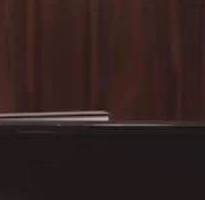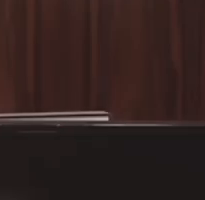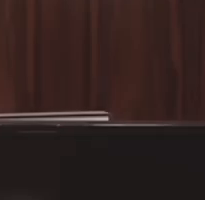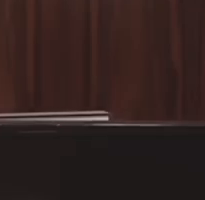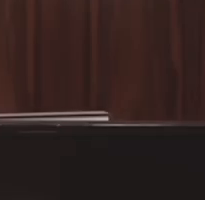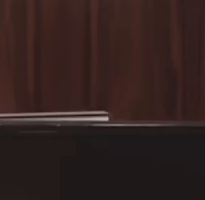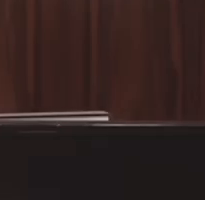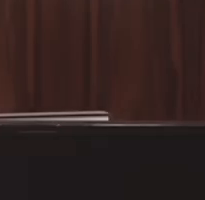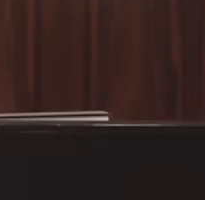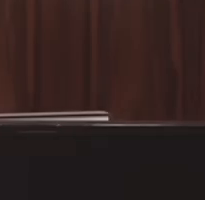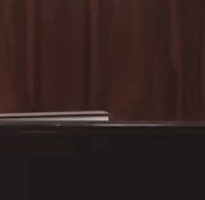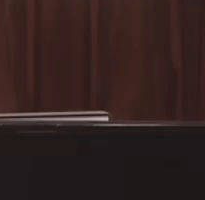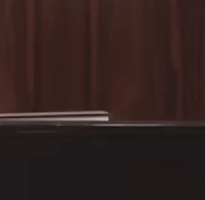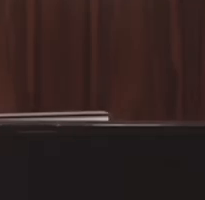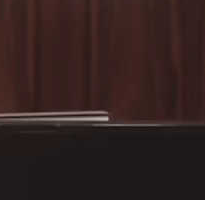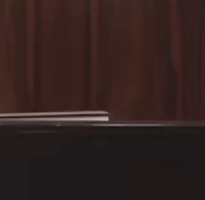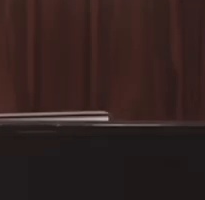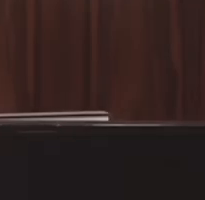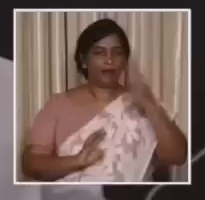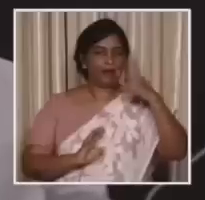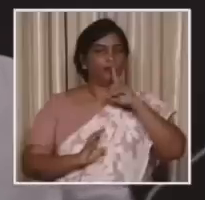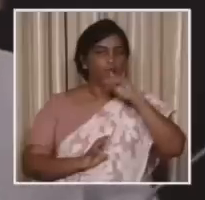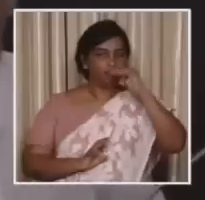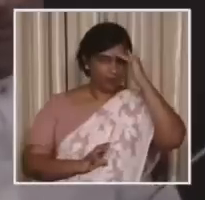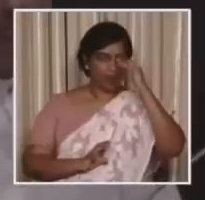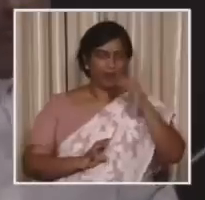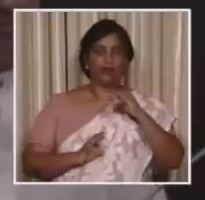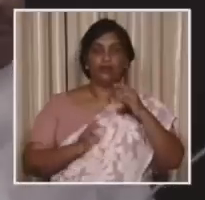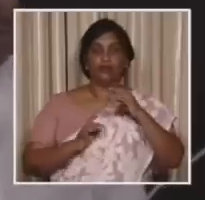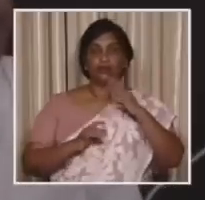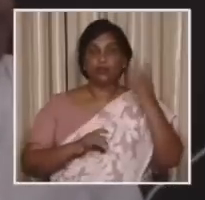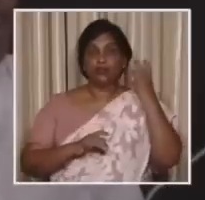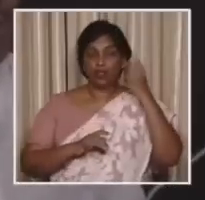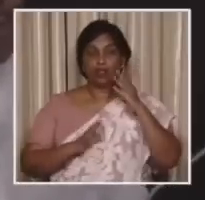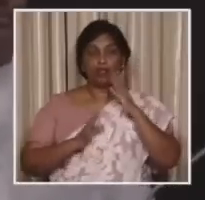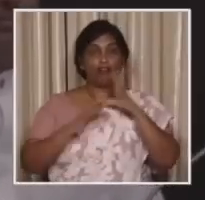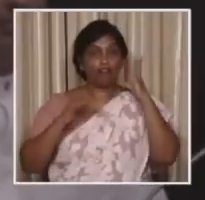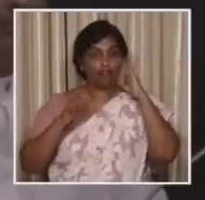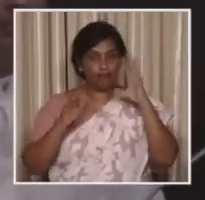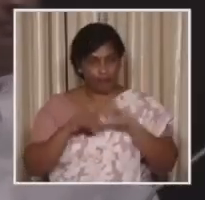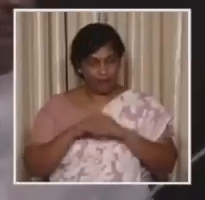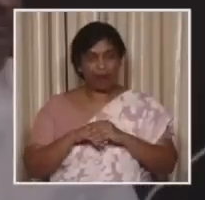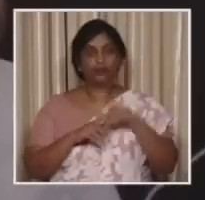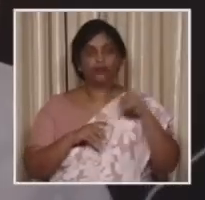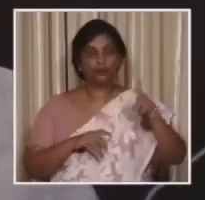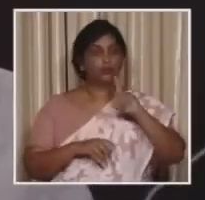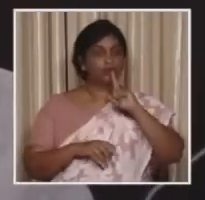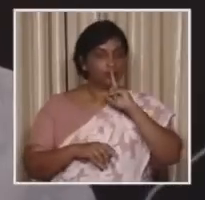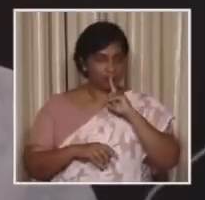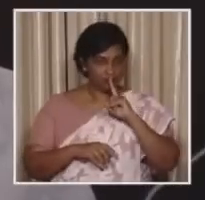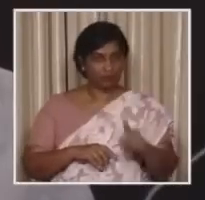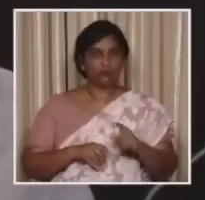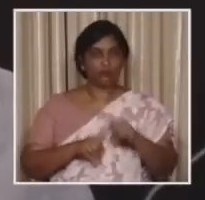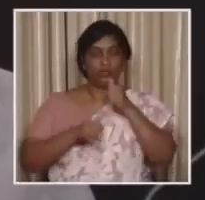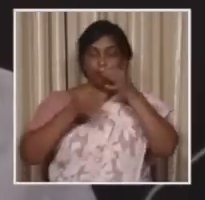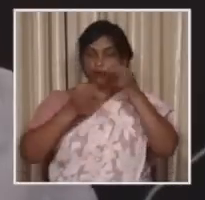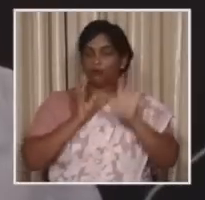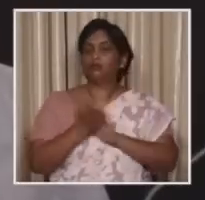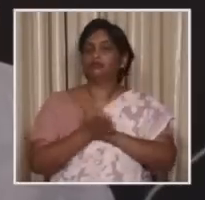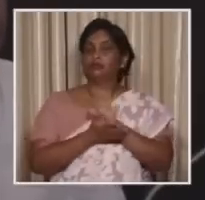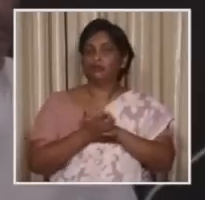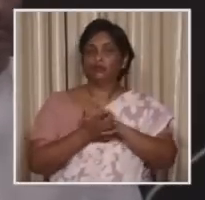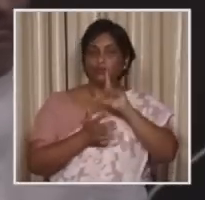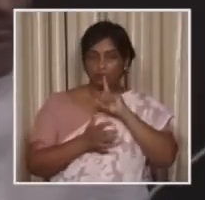ගරු මන්ත්‍රීතුමා Garu niyojya kathanayakathuna saharanage birida hadiya ege kata uttare bohoma pahadiliyoma kiyala